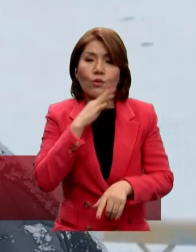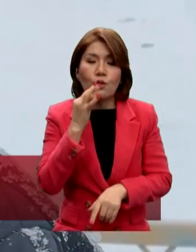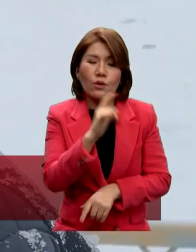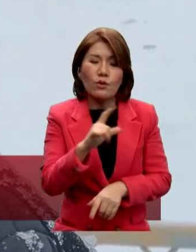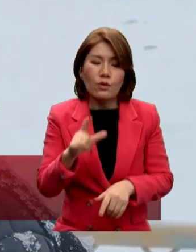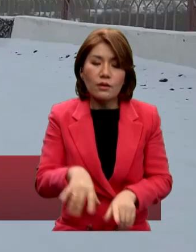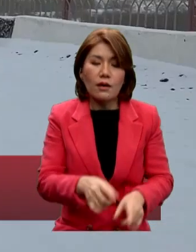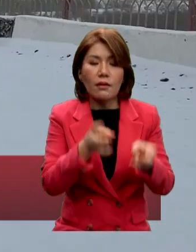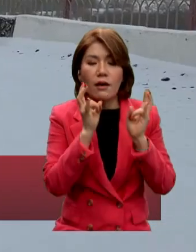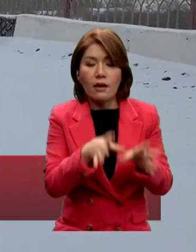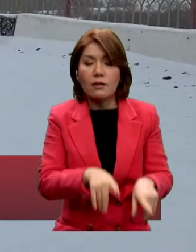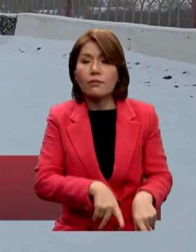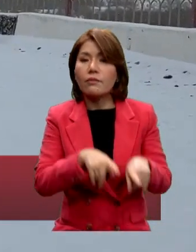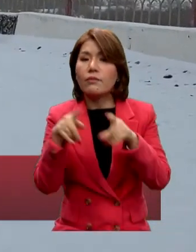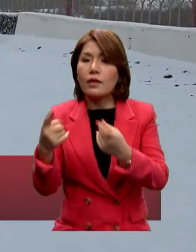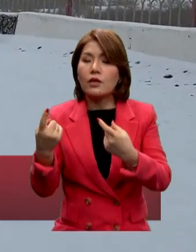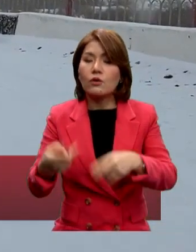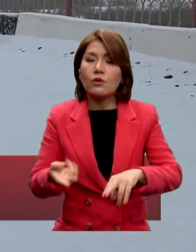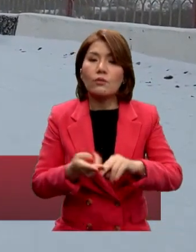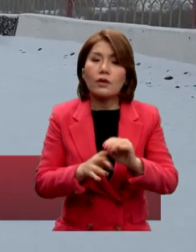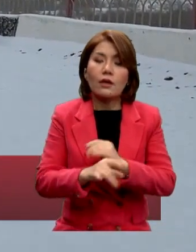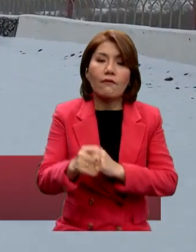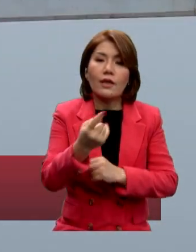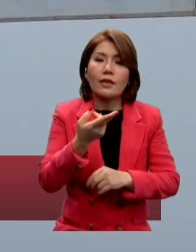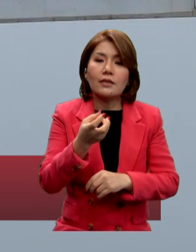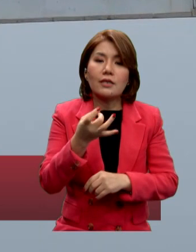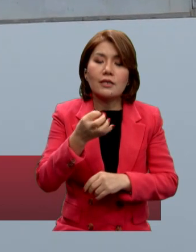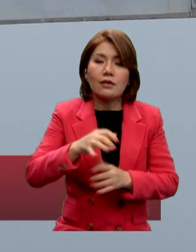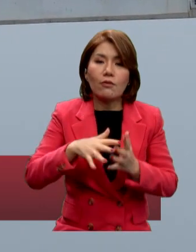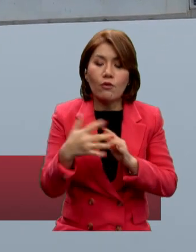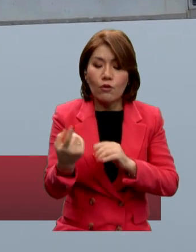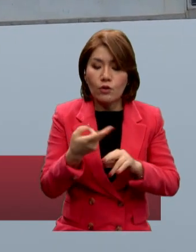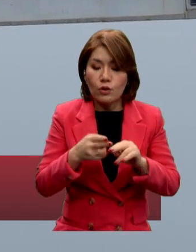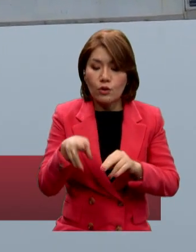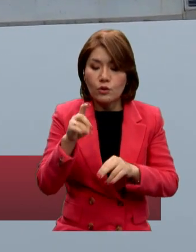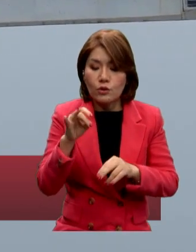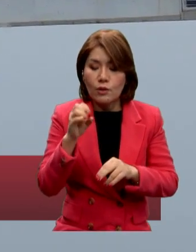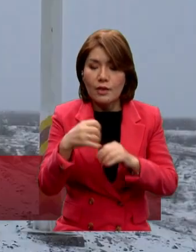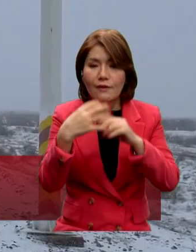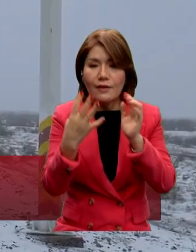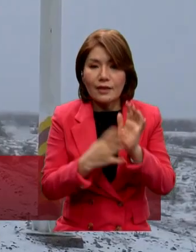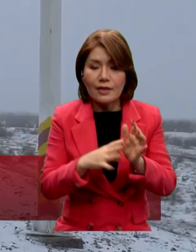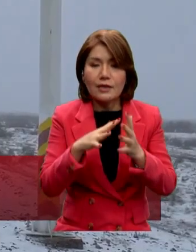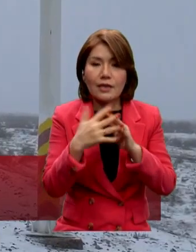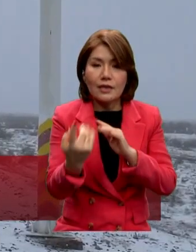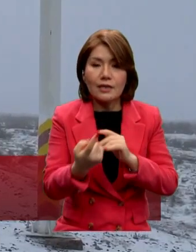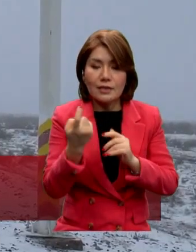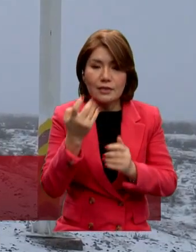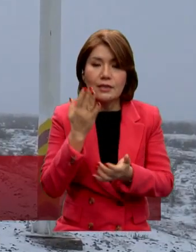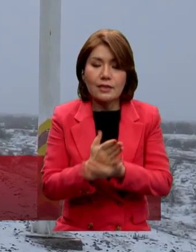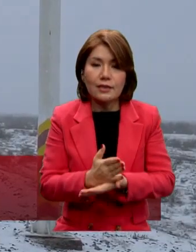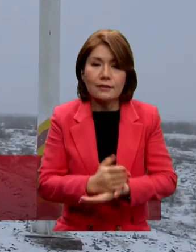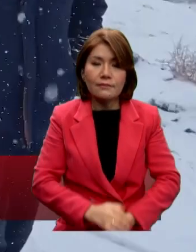вынуждены будут покинуть район. Стоит отметить, в одном только сельском округе Досбол имеется 19 крестьянских хозяйств.